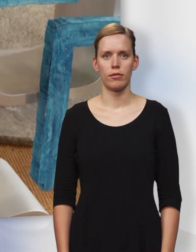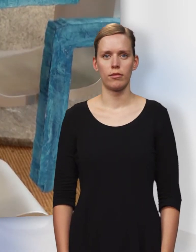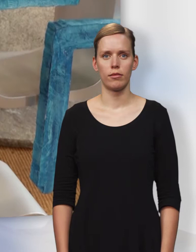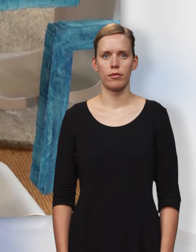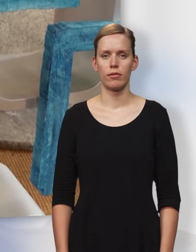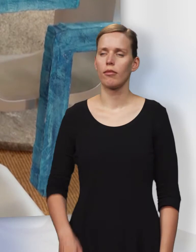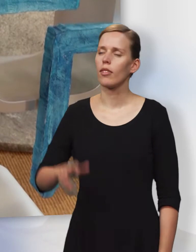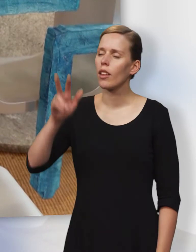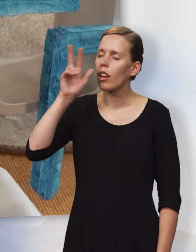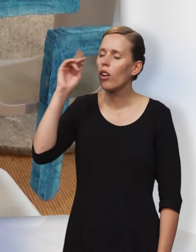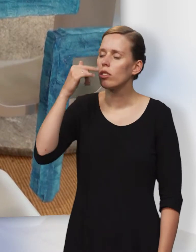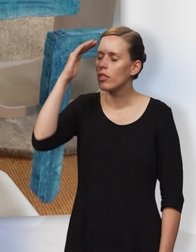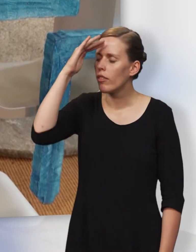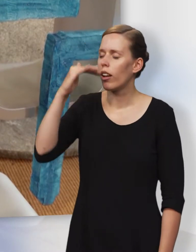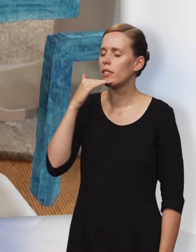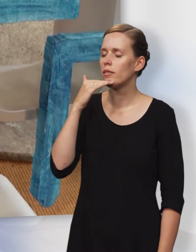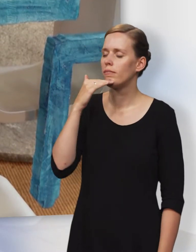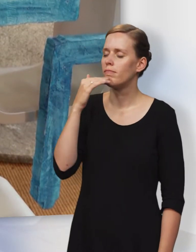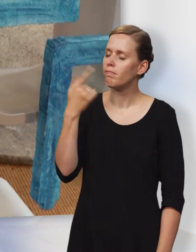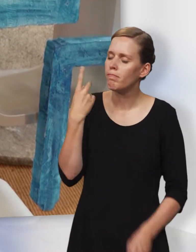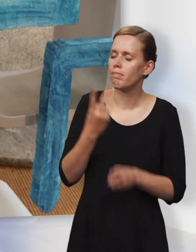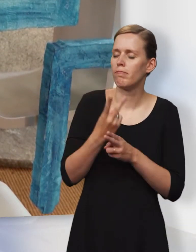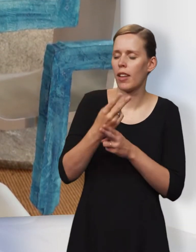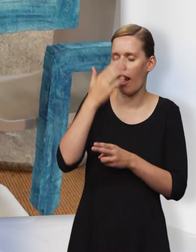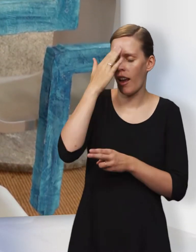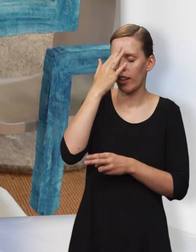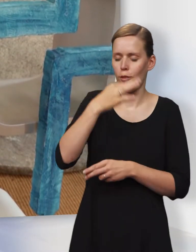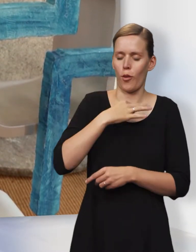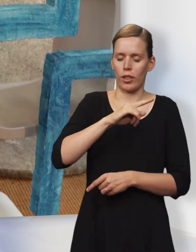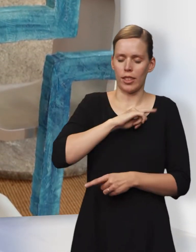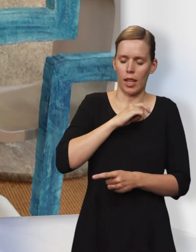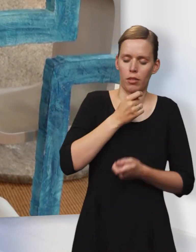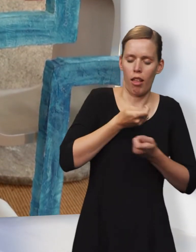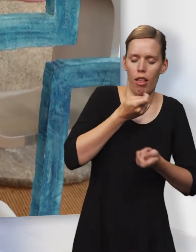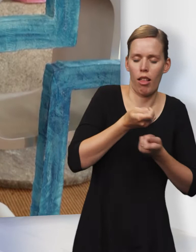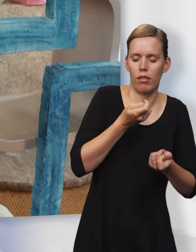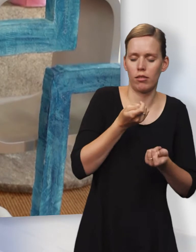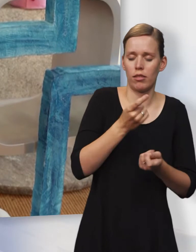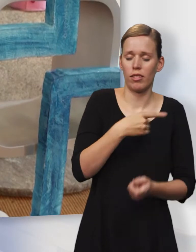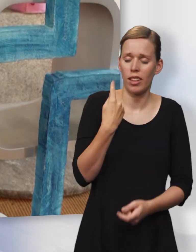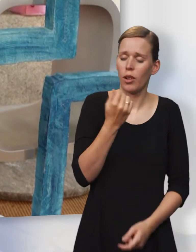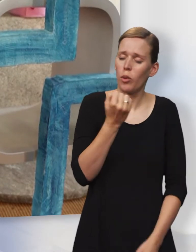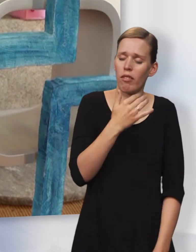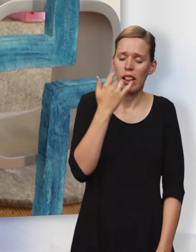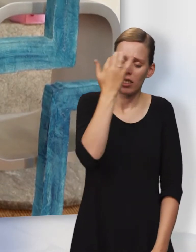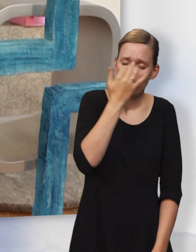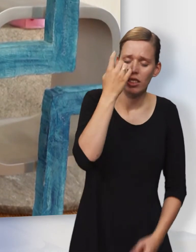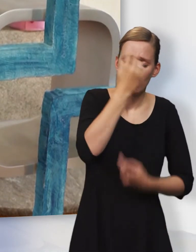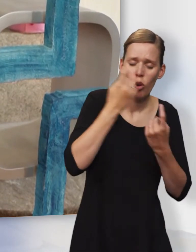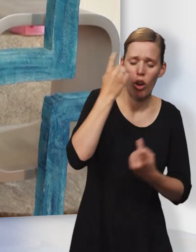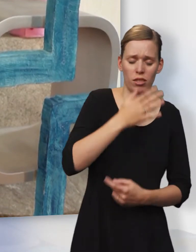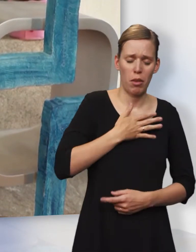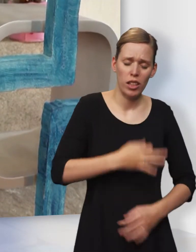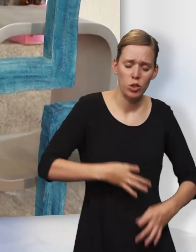Gott, unser Vater, wir sind es gewohnt, für uns selbst zu sorgen. Wir machen uns viele Sorgen um uns, um unsere